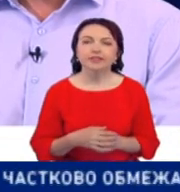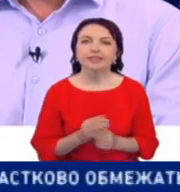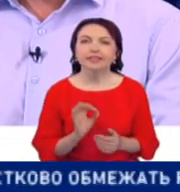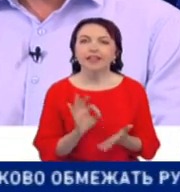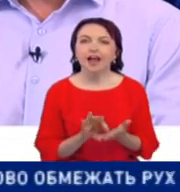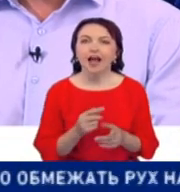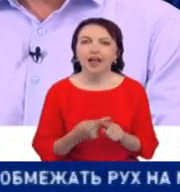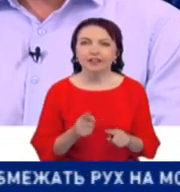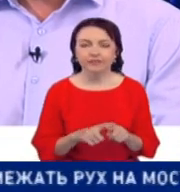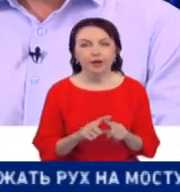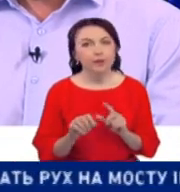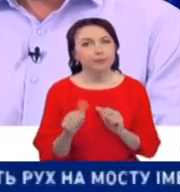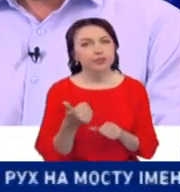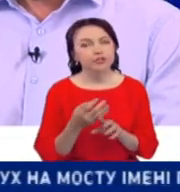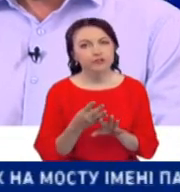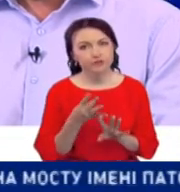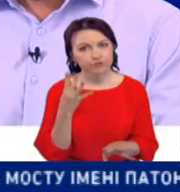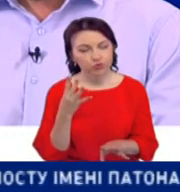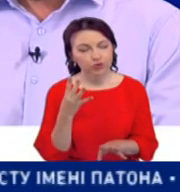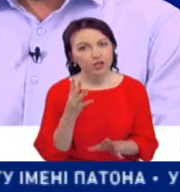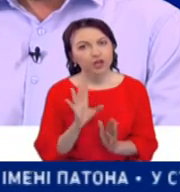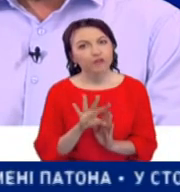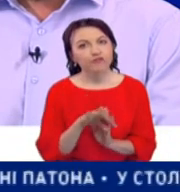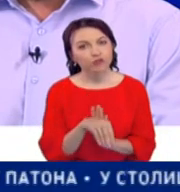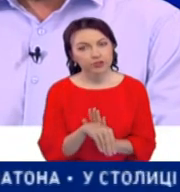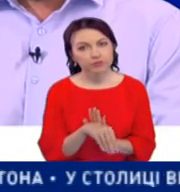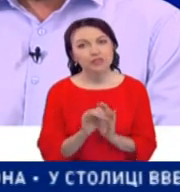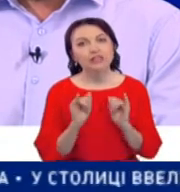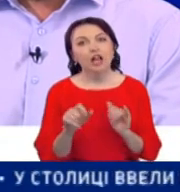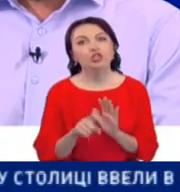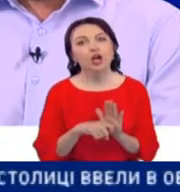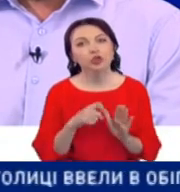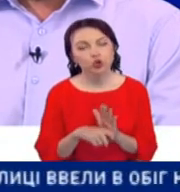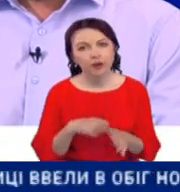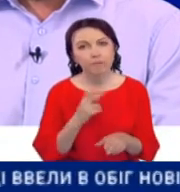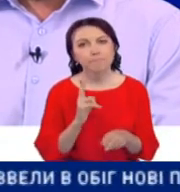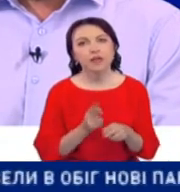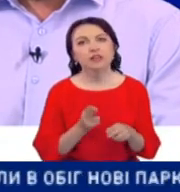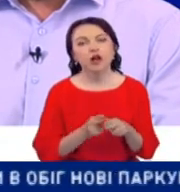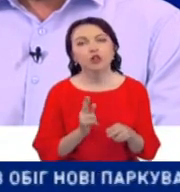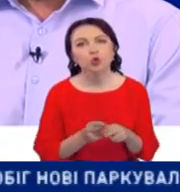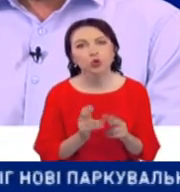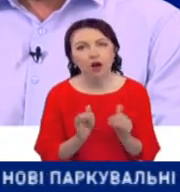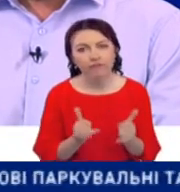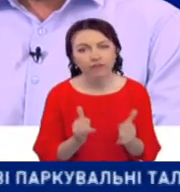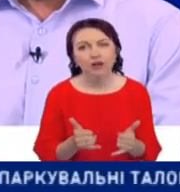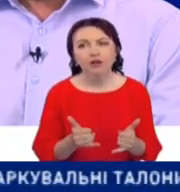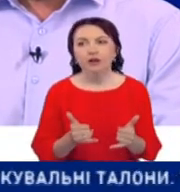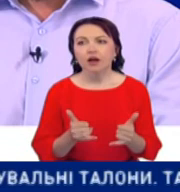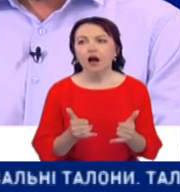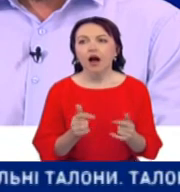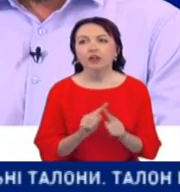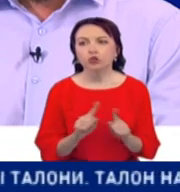цього, прежде всего, вводим для шахтеров, металлургов, вот, это